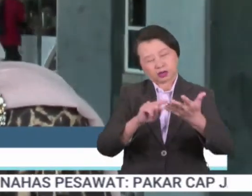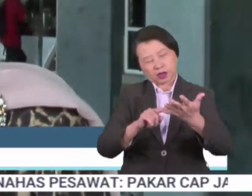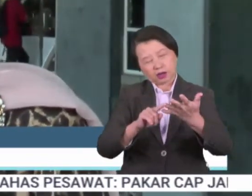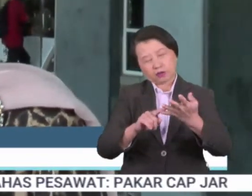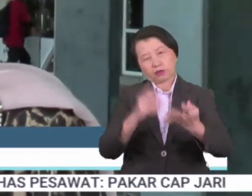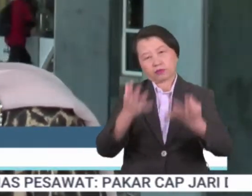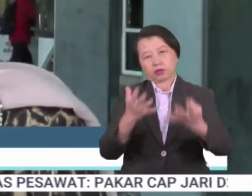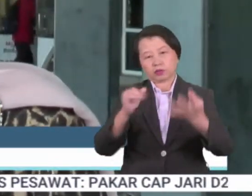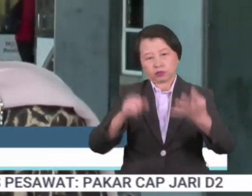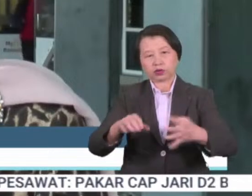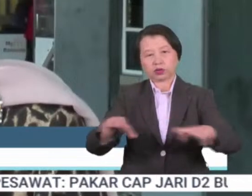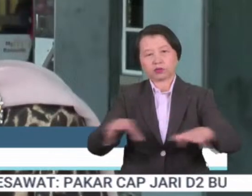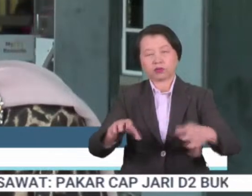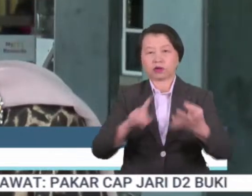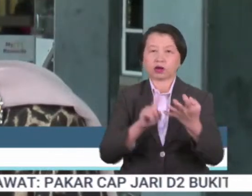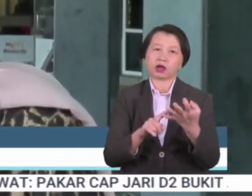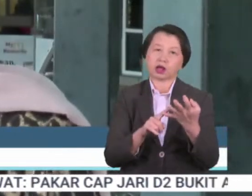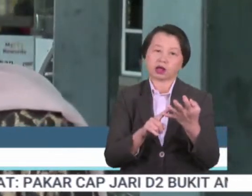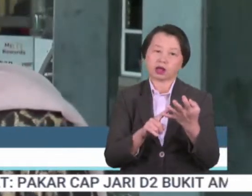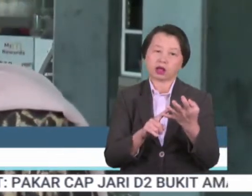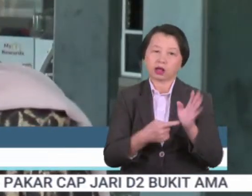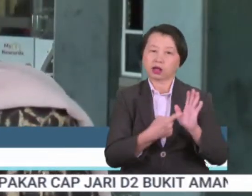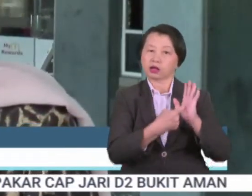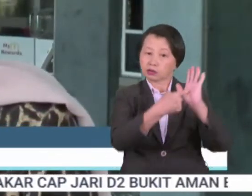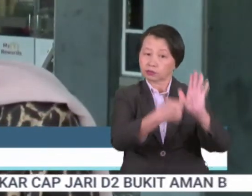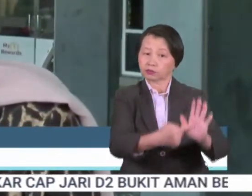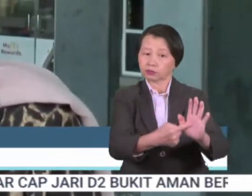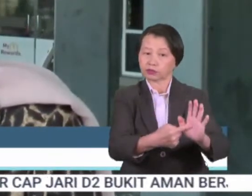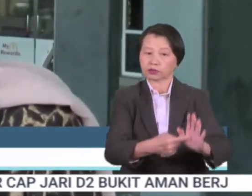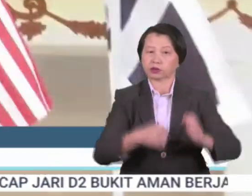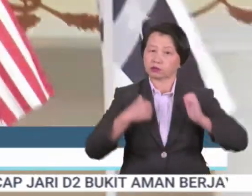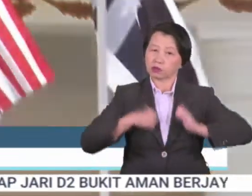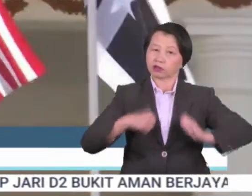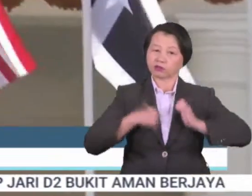lakukan macam pertunjukan